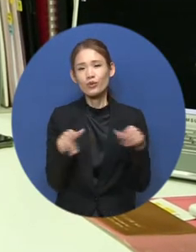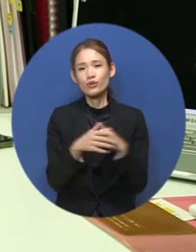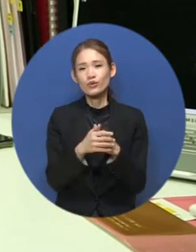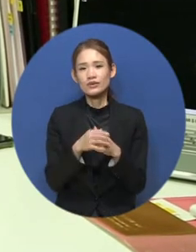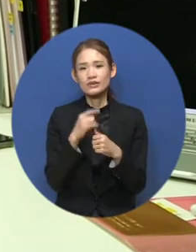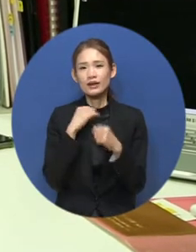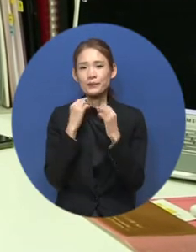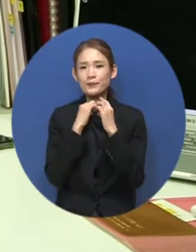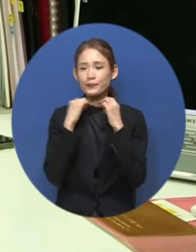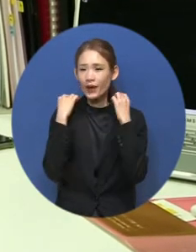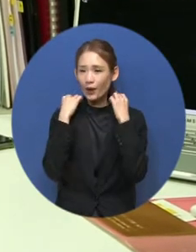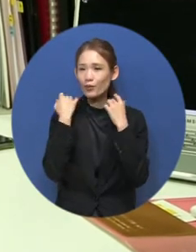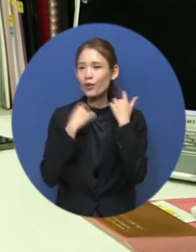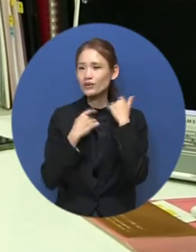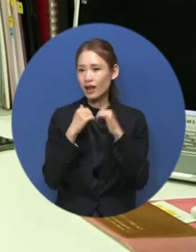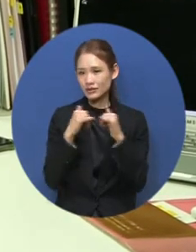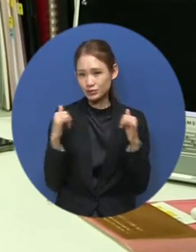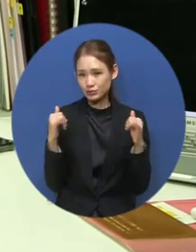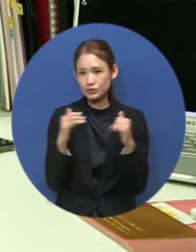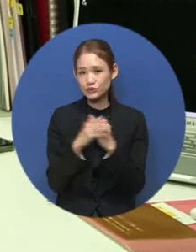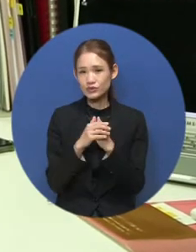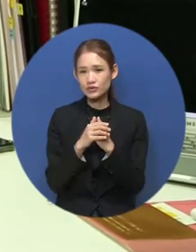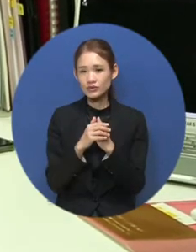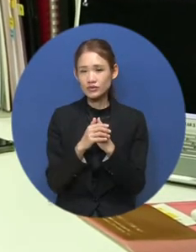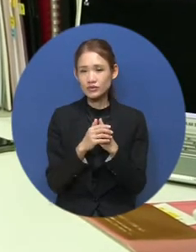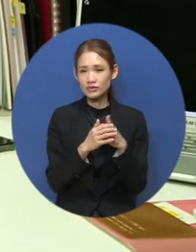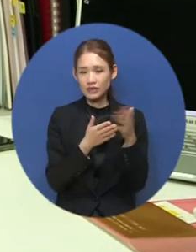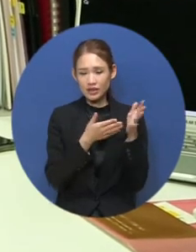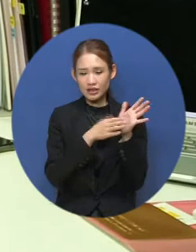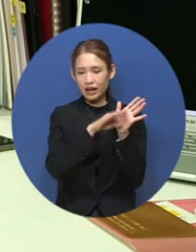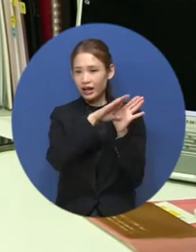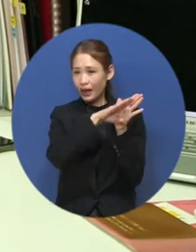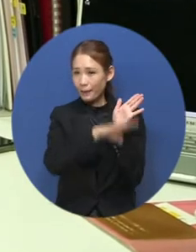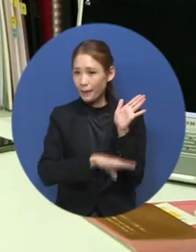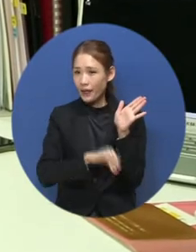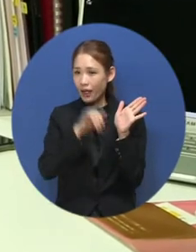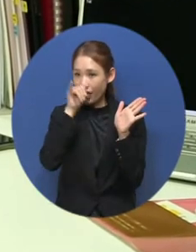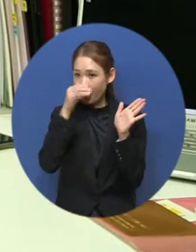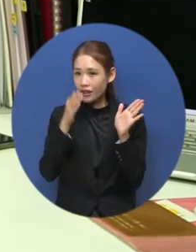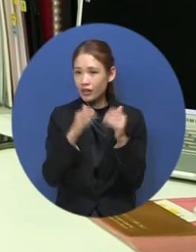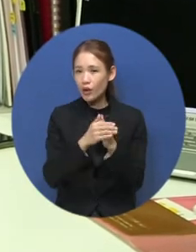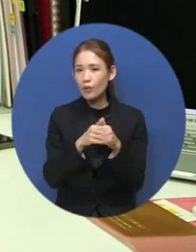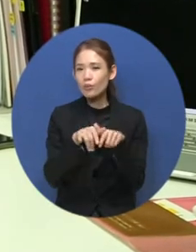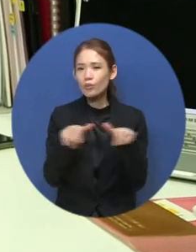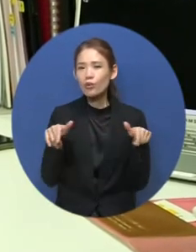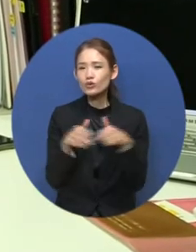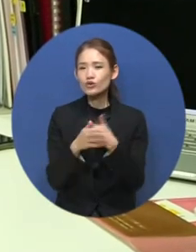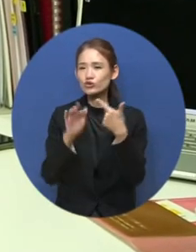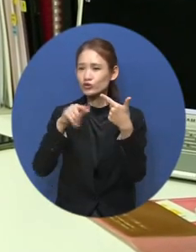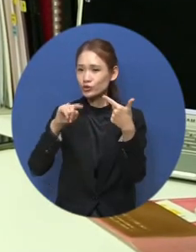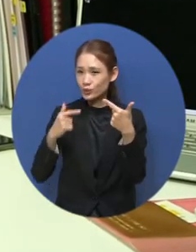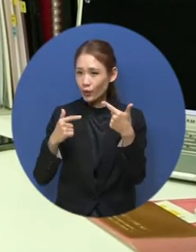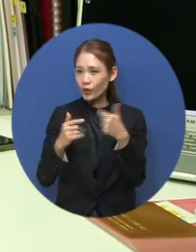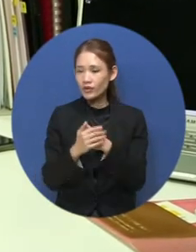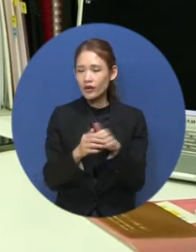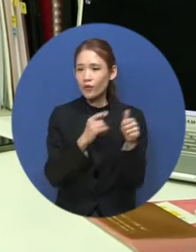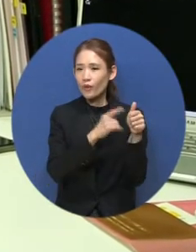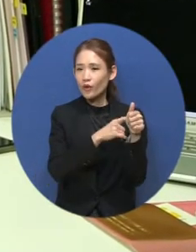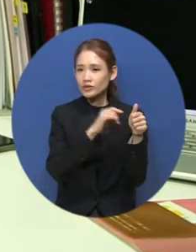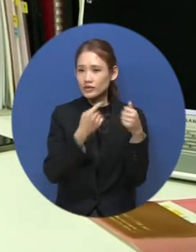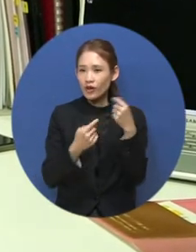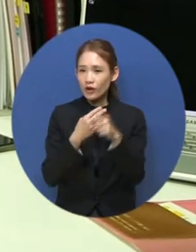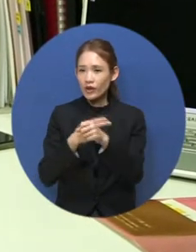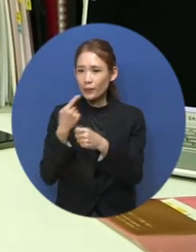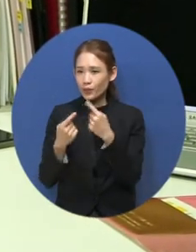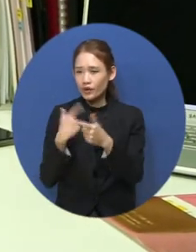경수 이렇게 목 다치신 분들 중에서도 레벨이 다 나눠져 있거든요. 근데 보통은 6번이라고 해서 원준 선생님보다는 다